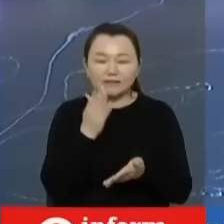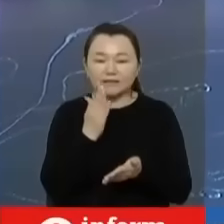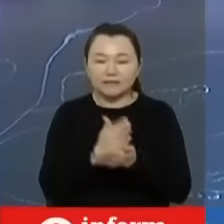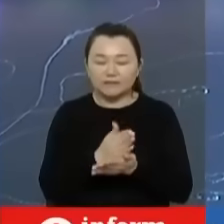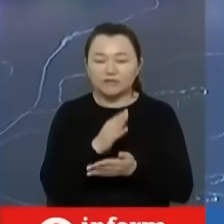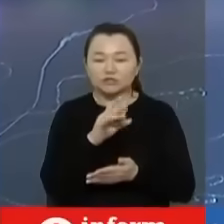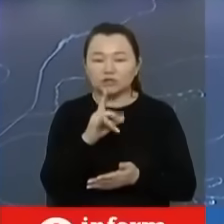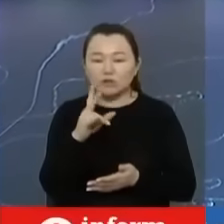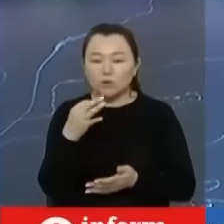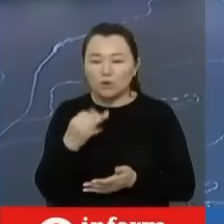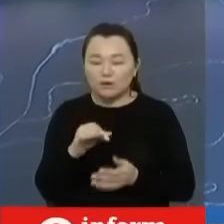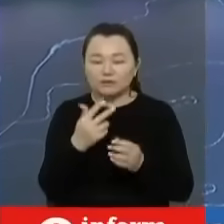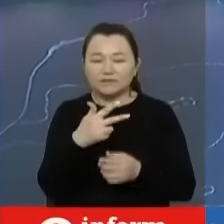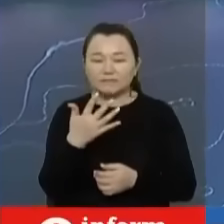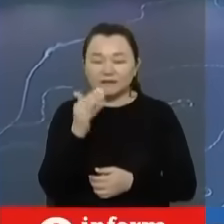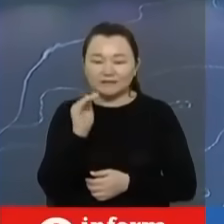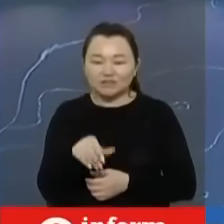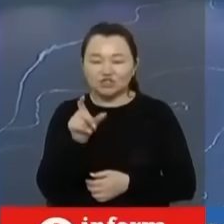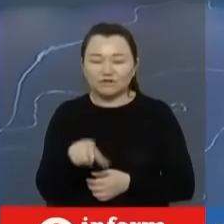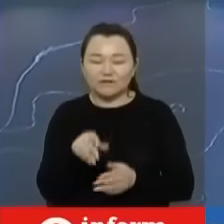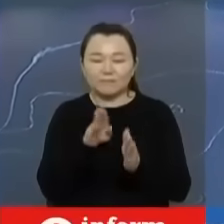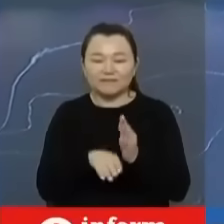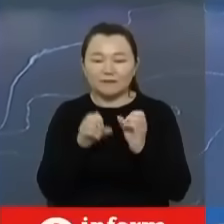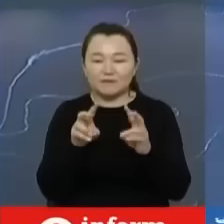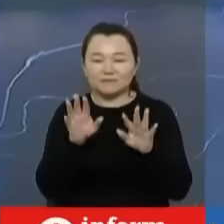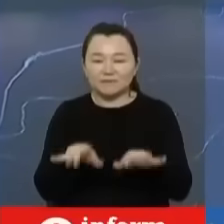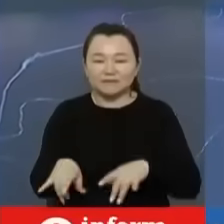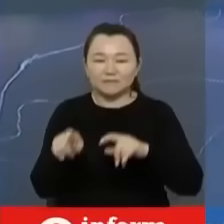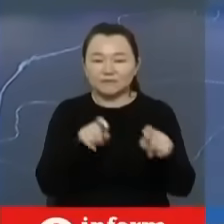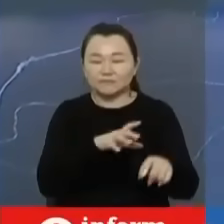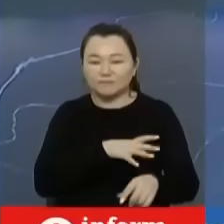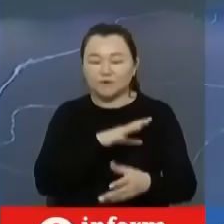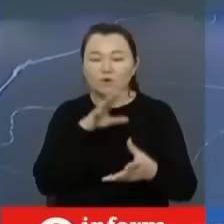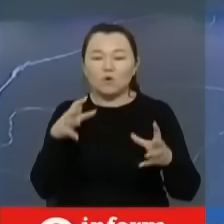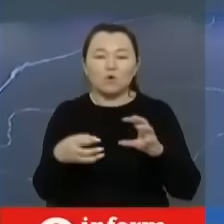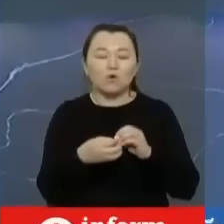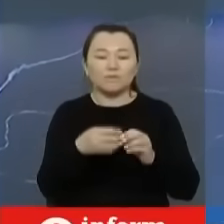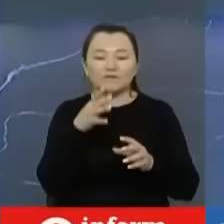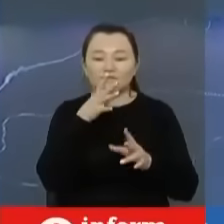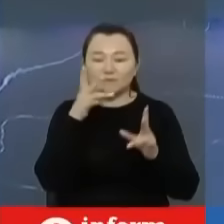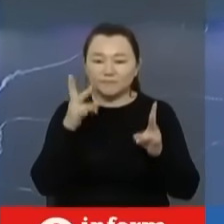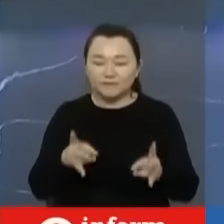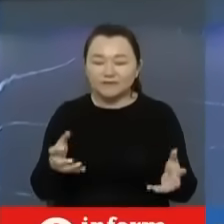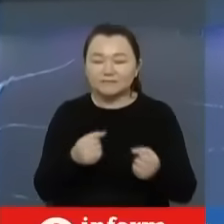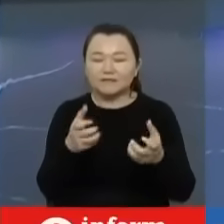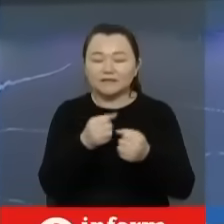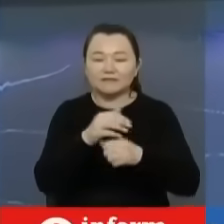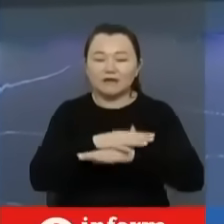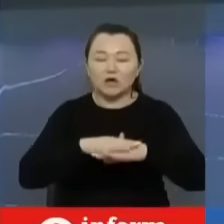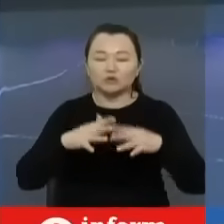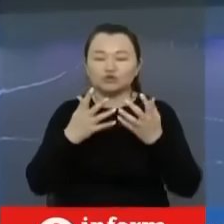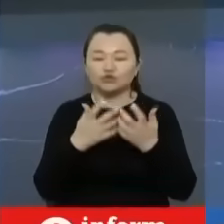ауданынан 35 мыңға жуық тұрғын қауіпсіз жерге көшірілген. Ал жалпы апат аймағынан эвакуацияланған халық